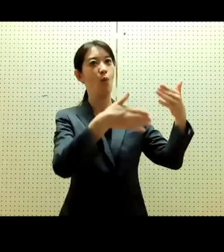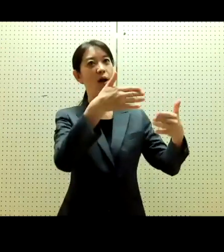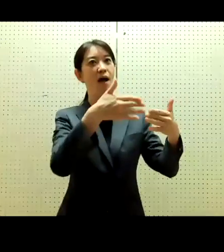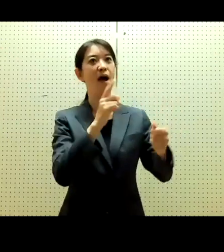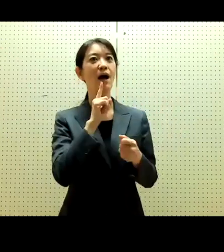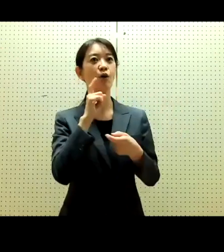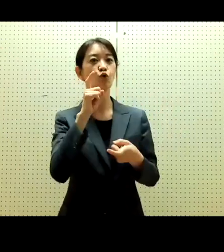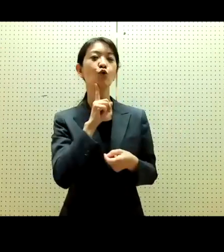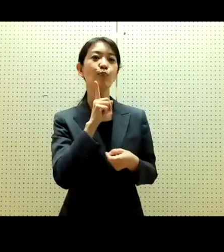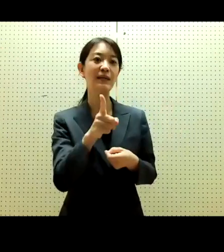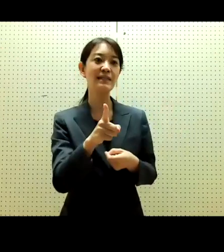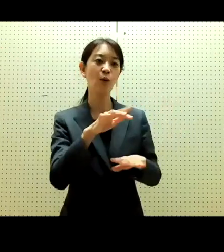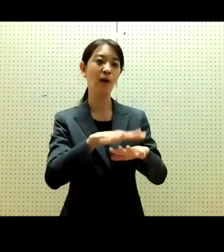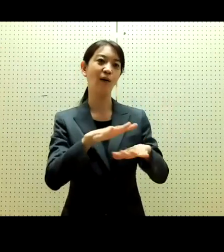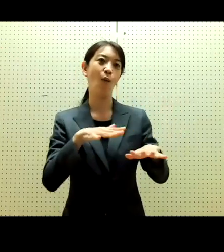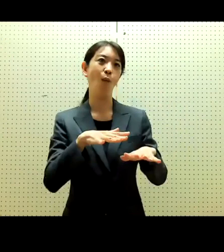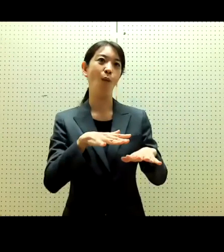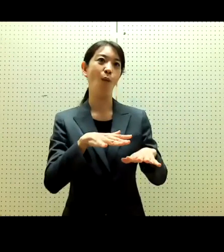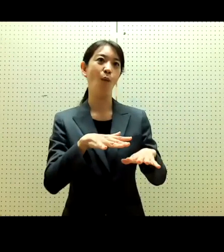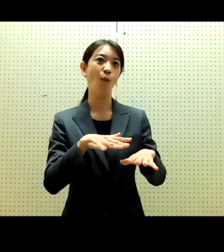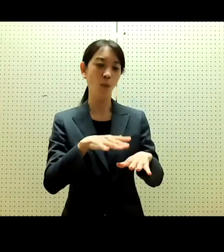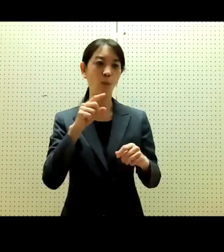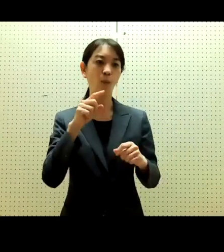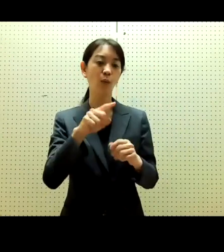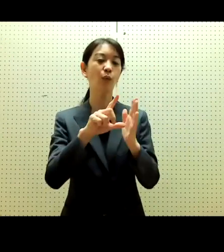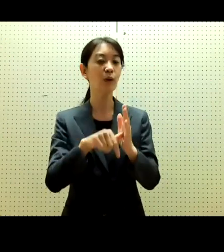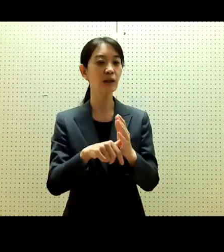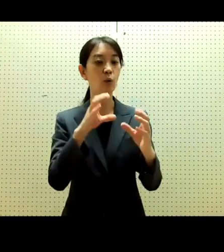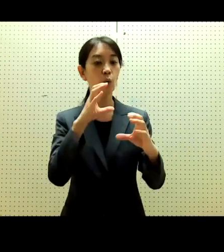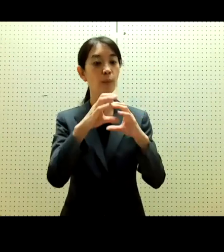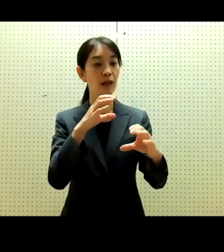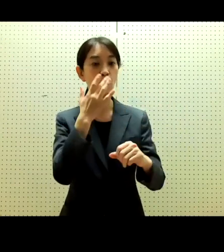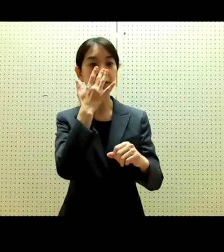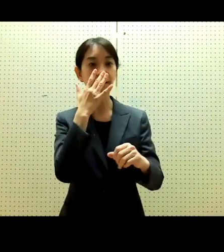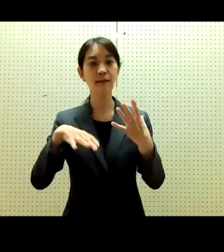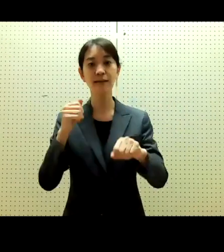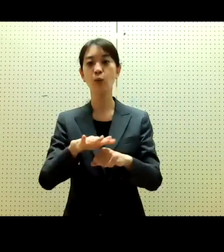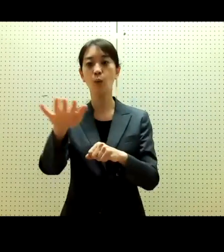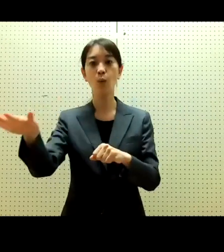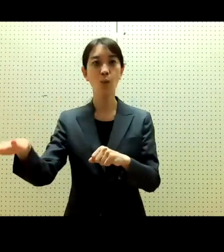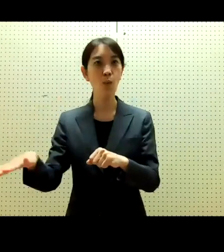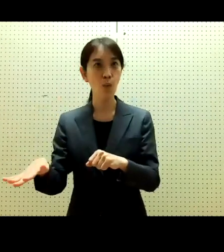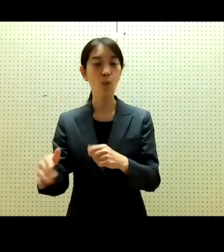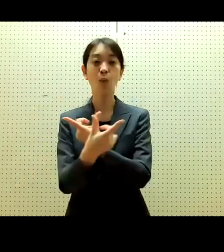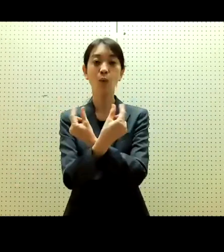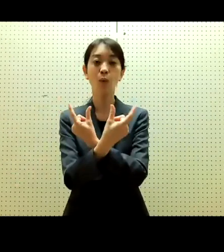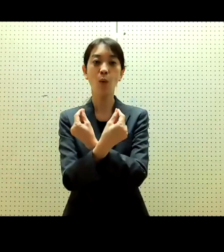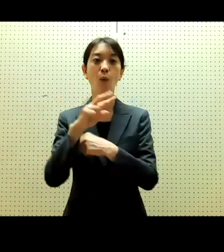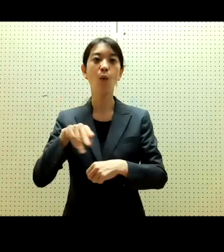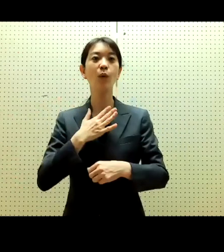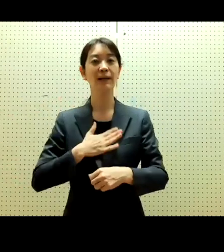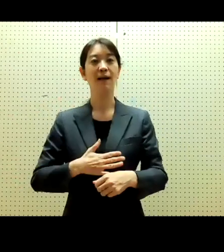で、コミュニケーションが苦手な生徒の伝える力を補い、生徒の相互理解を深めることができています